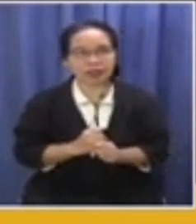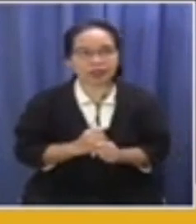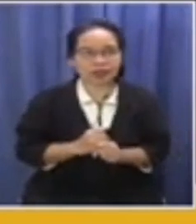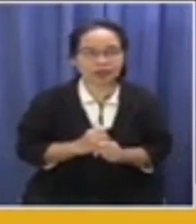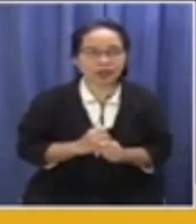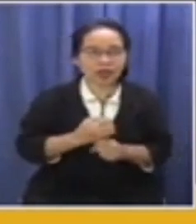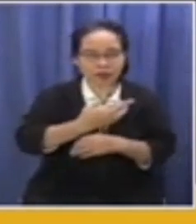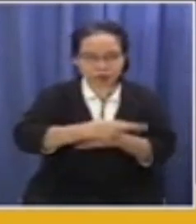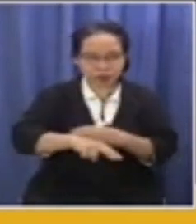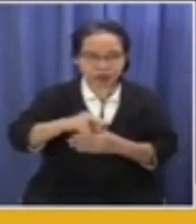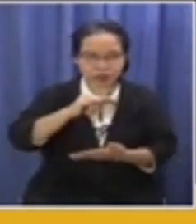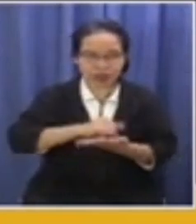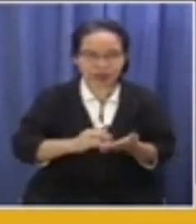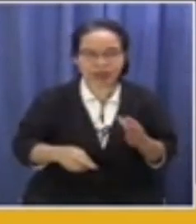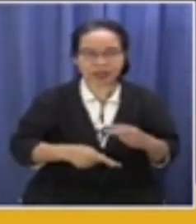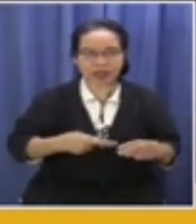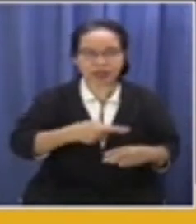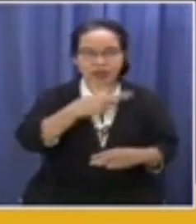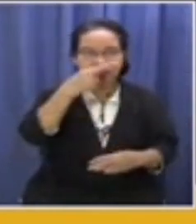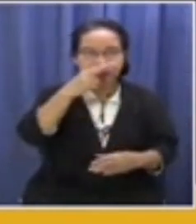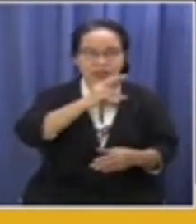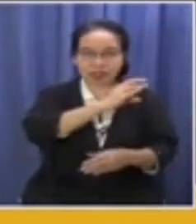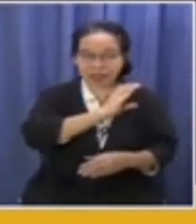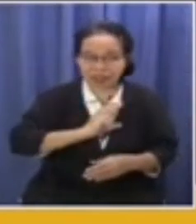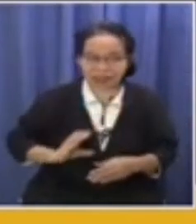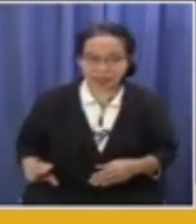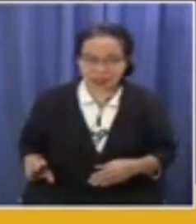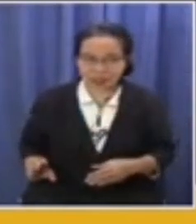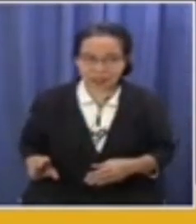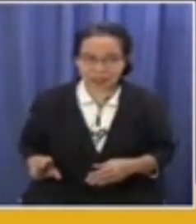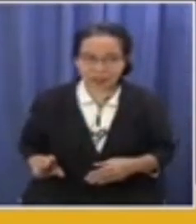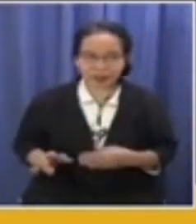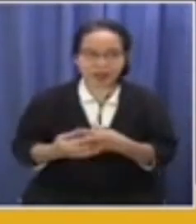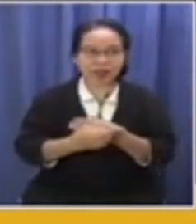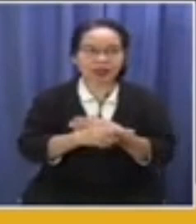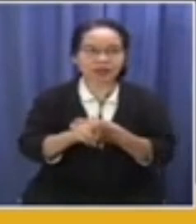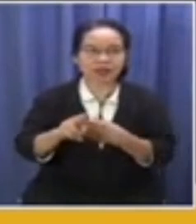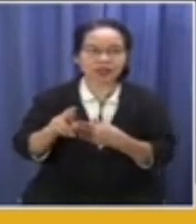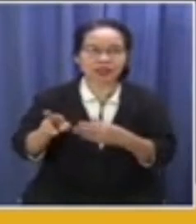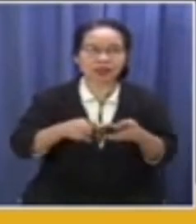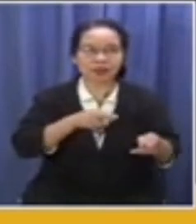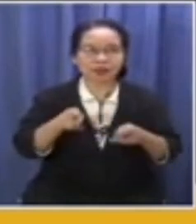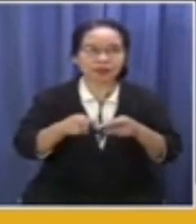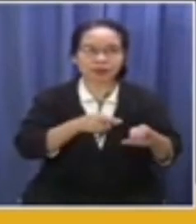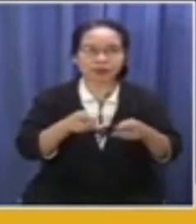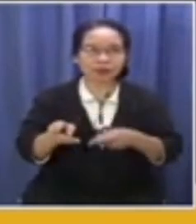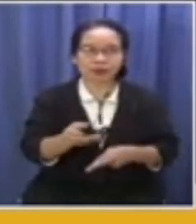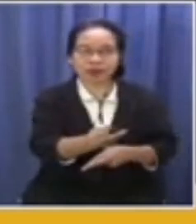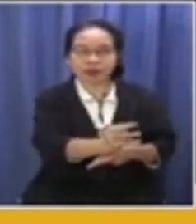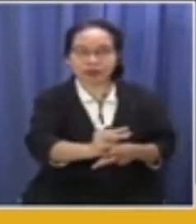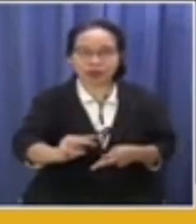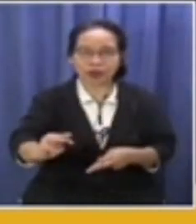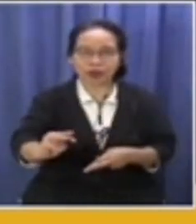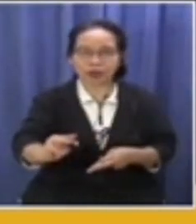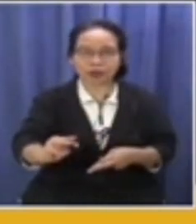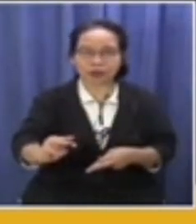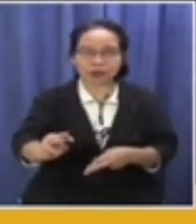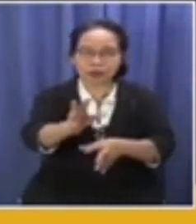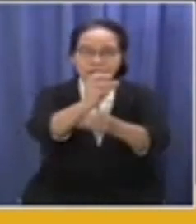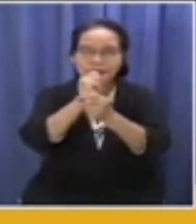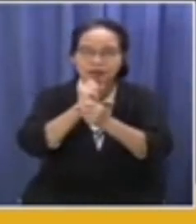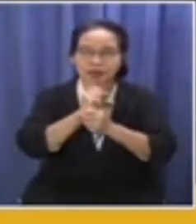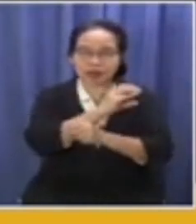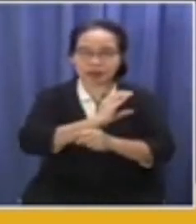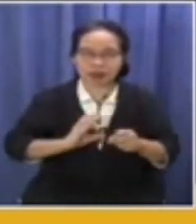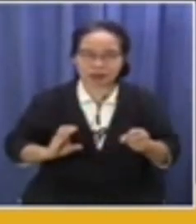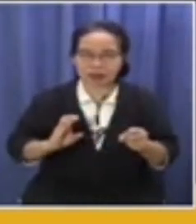pagkatapos po nung pagkabuhay nung mga kay Kristo maghahari sila sa loob ng